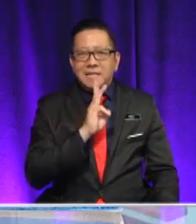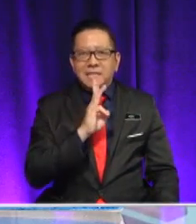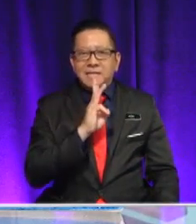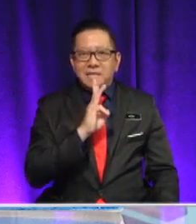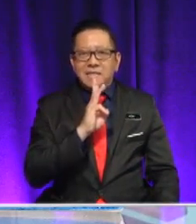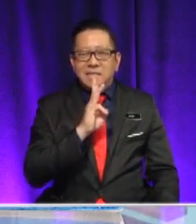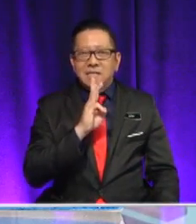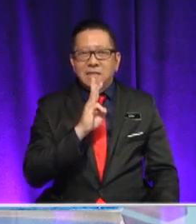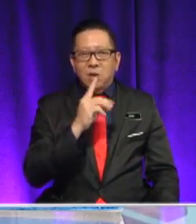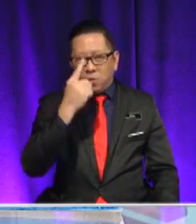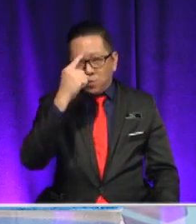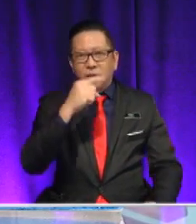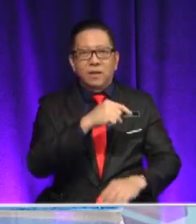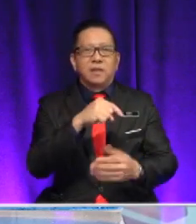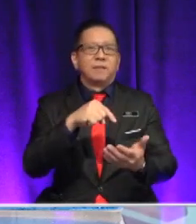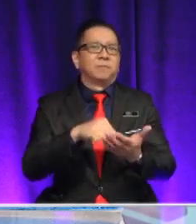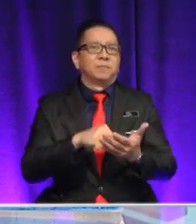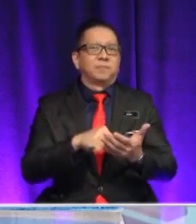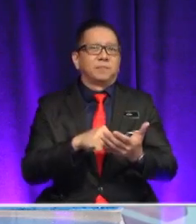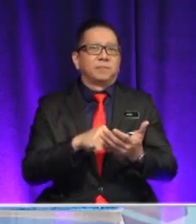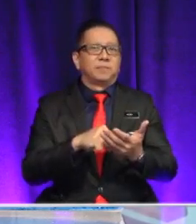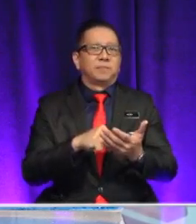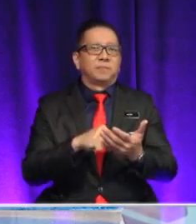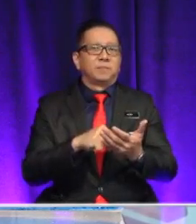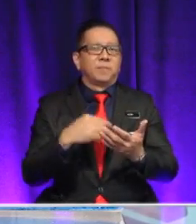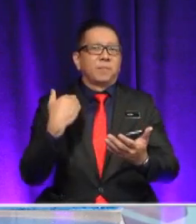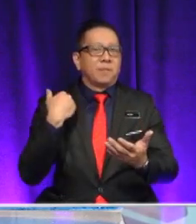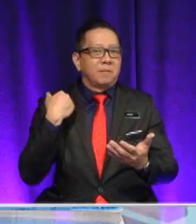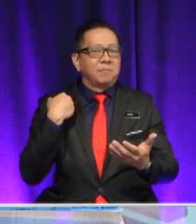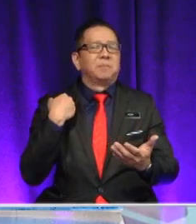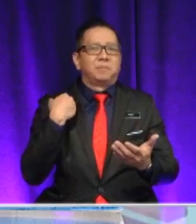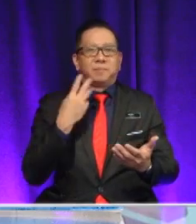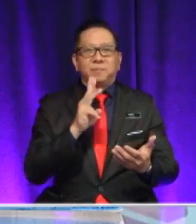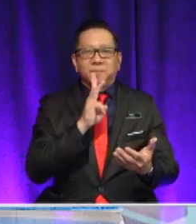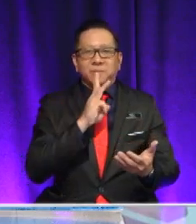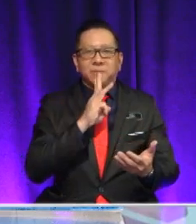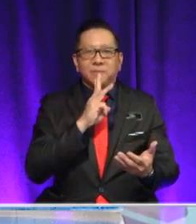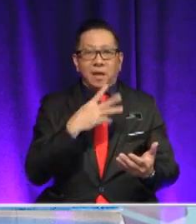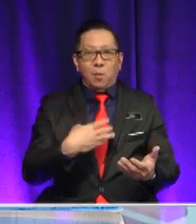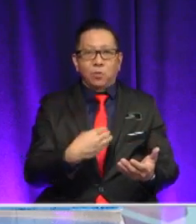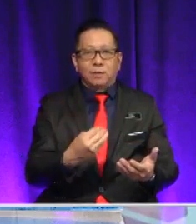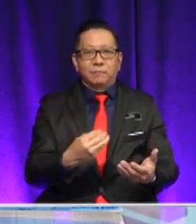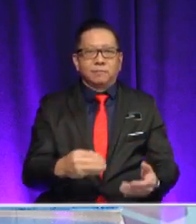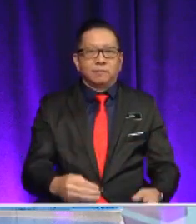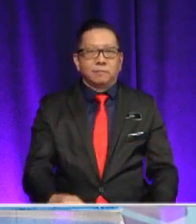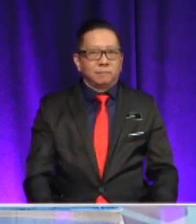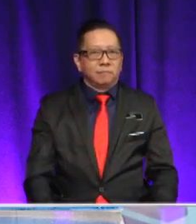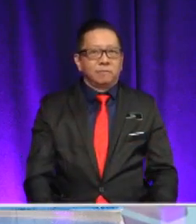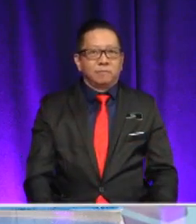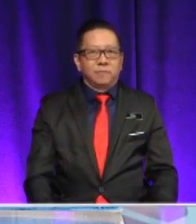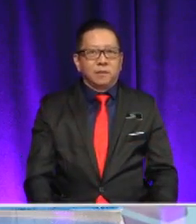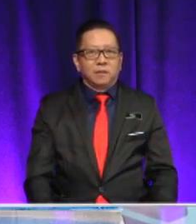Oke untuk hari ini Oke kita juga ada air Oke sama adik Ai yang putih ini tidak guna sama Ado untuk kita